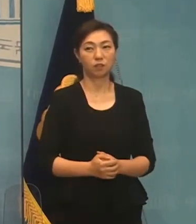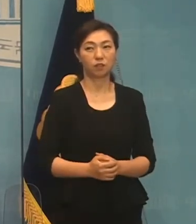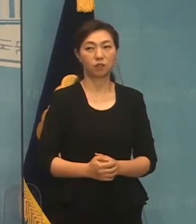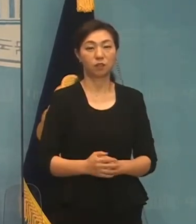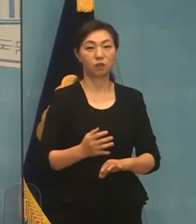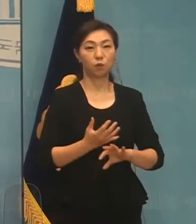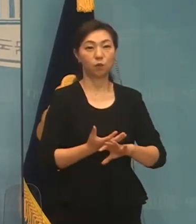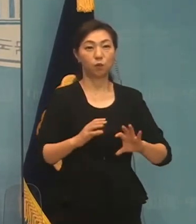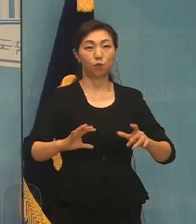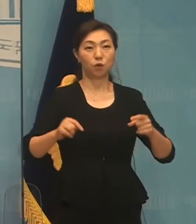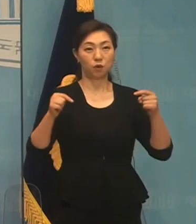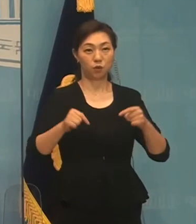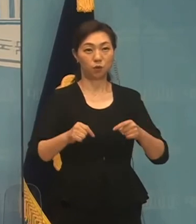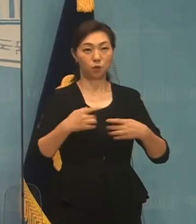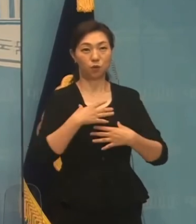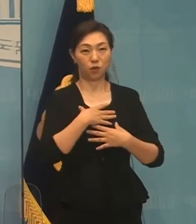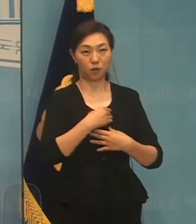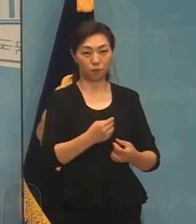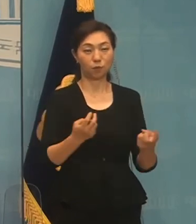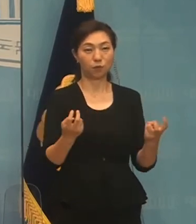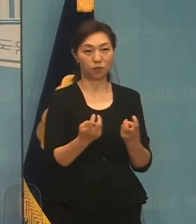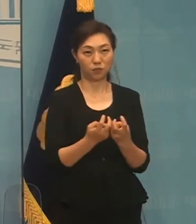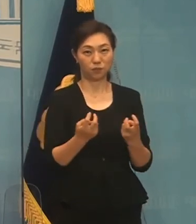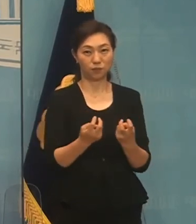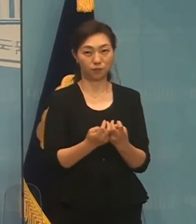외교 안보 대책.